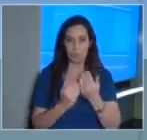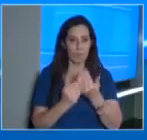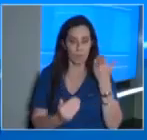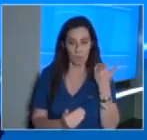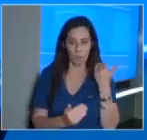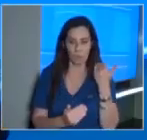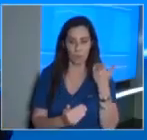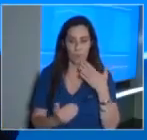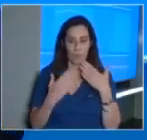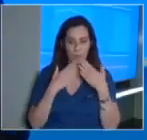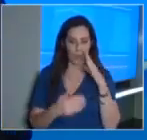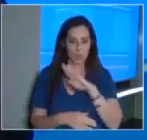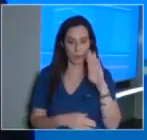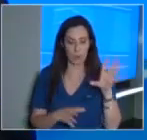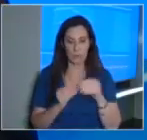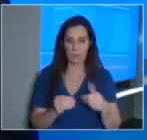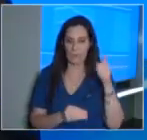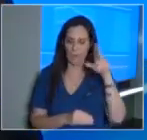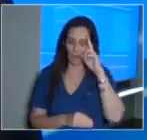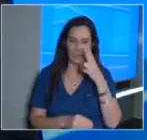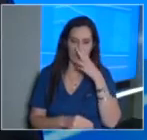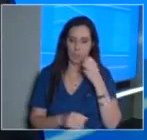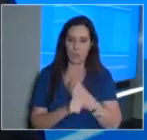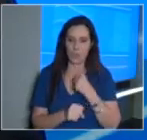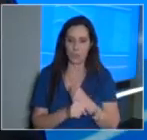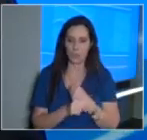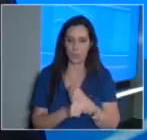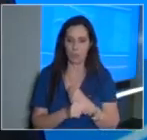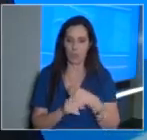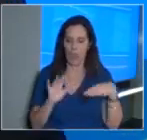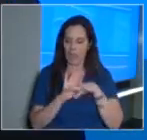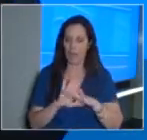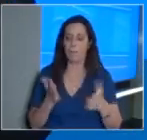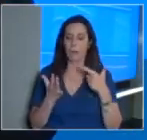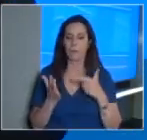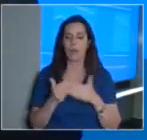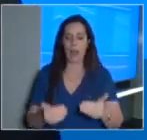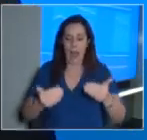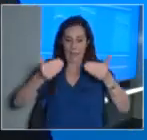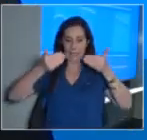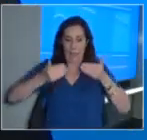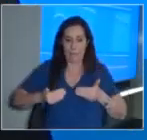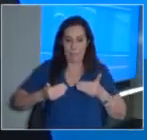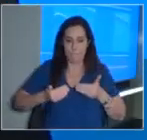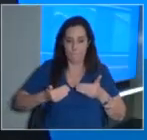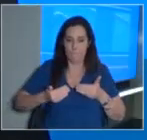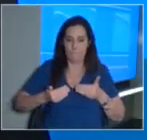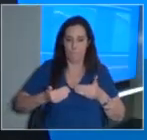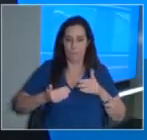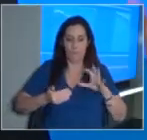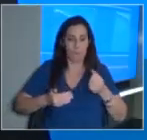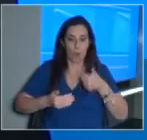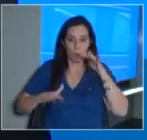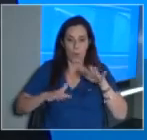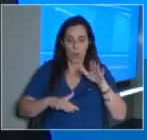מקודם שלפחות בישיבה של נתניהו עם שרי הליכוד, הם מנסים לעשות מה שנקרא חקיקת בזק, בעצם להקדים את הסעיף שמדבר על כך שאם